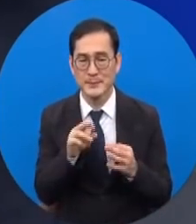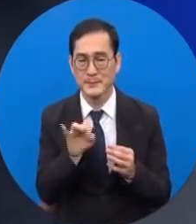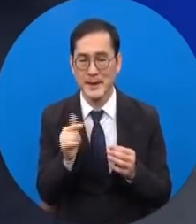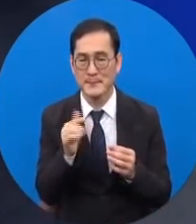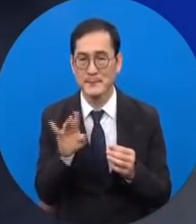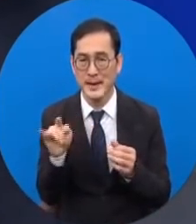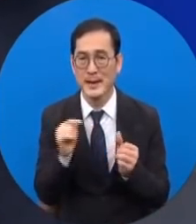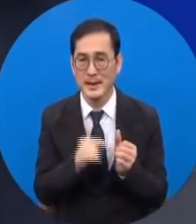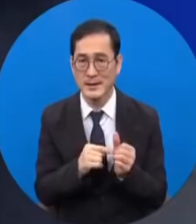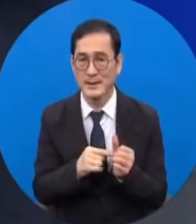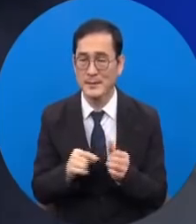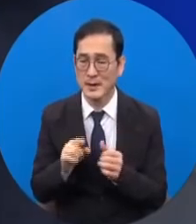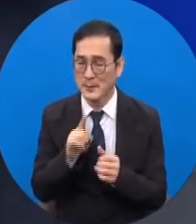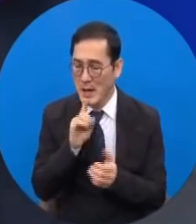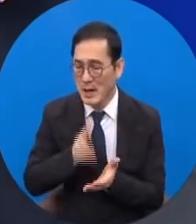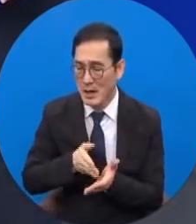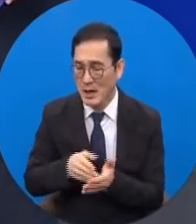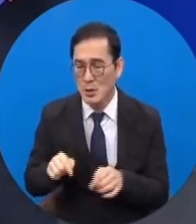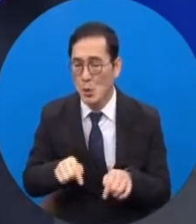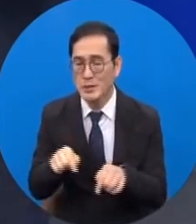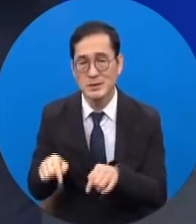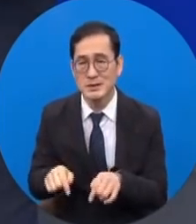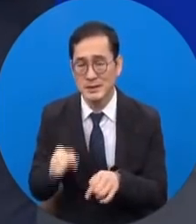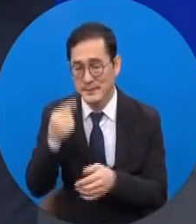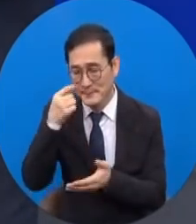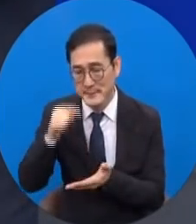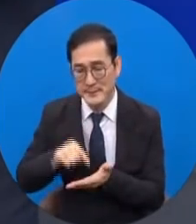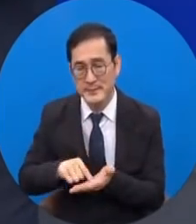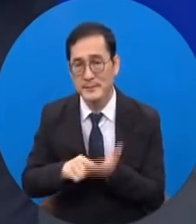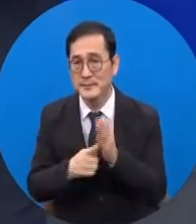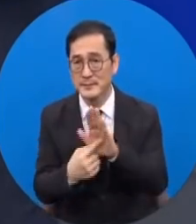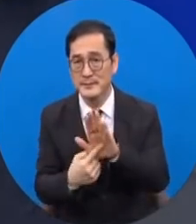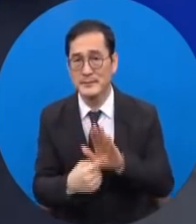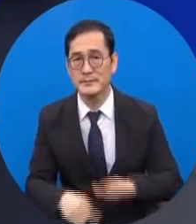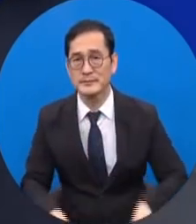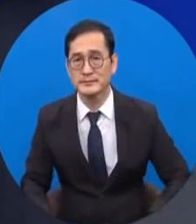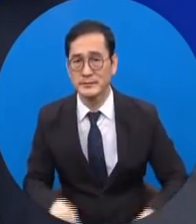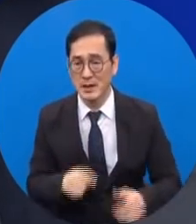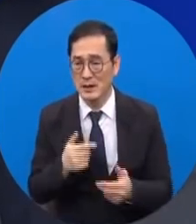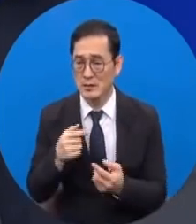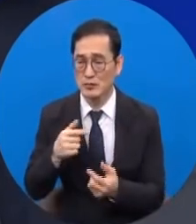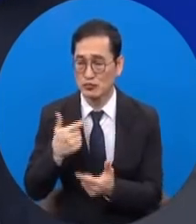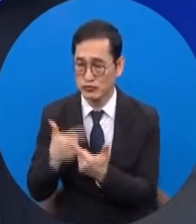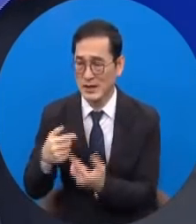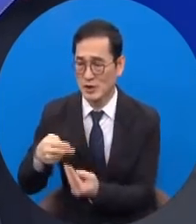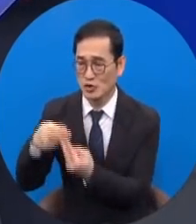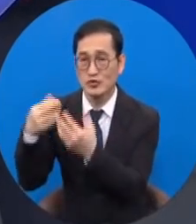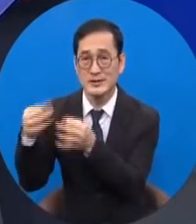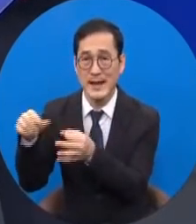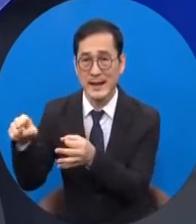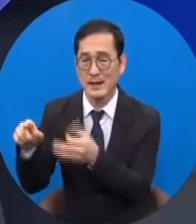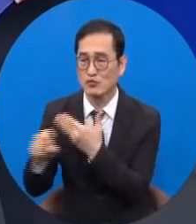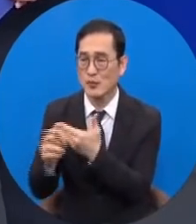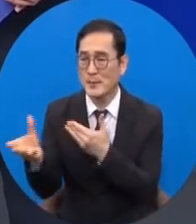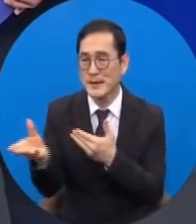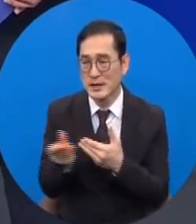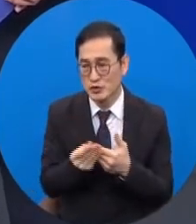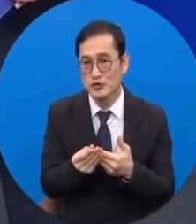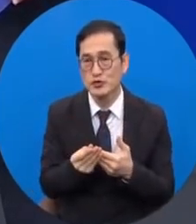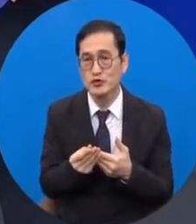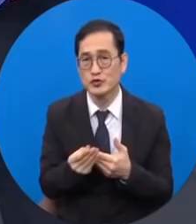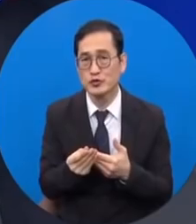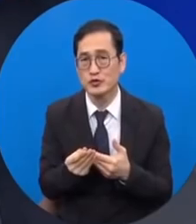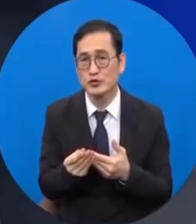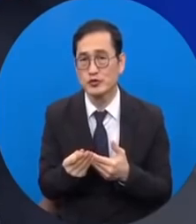이 눅 치록 의 내용에 따르면 김 만 배 씨는 부산 저축은행 불법 배출 사건 의 브로커 러